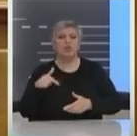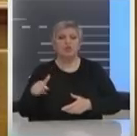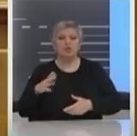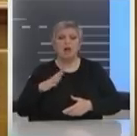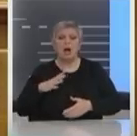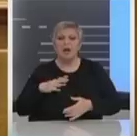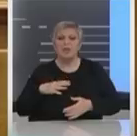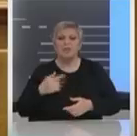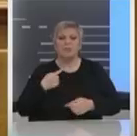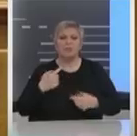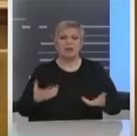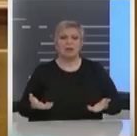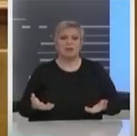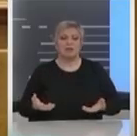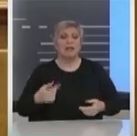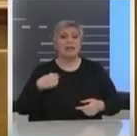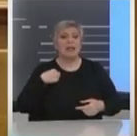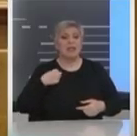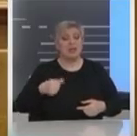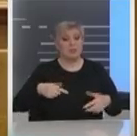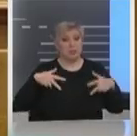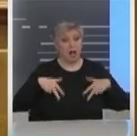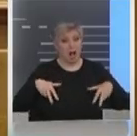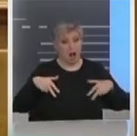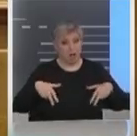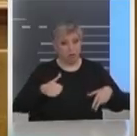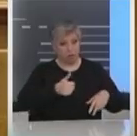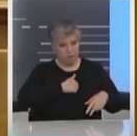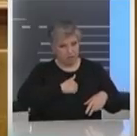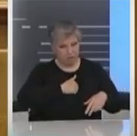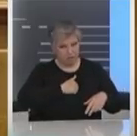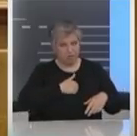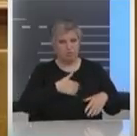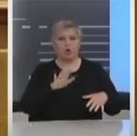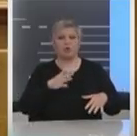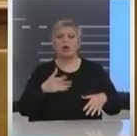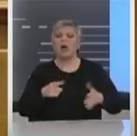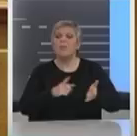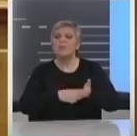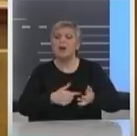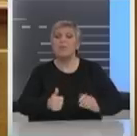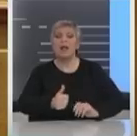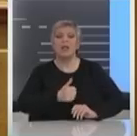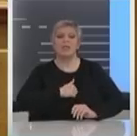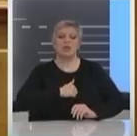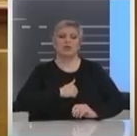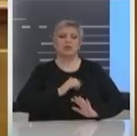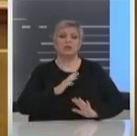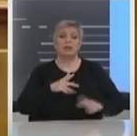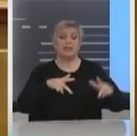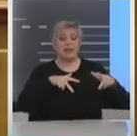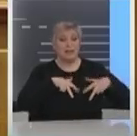να είναι επιχειρηματίας. Ο ιδιωτικός τομέας είναι ο επιχειρηματίας. Και ο ρόλος του κράτους είναι να στηρίξει την